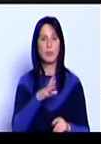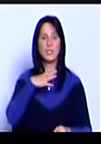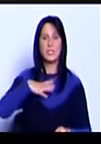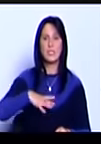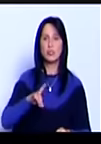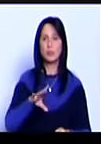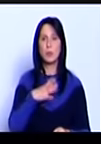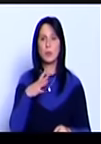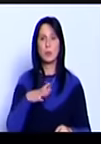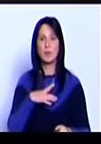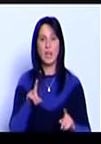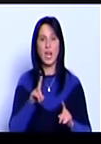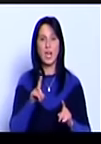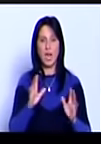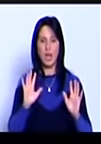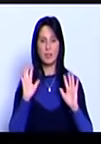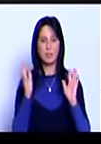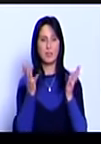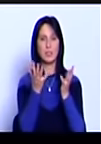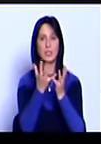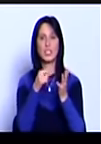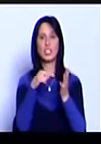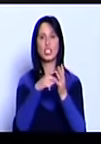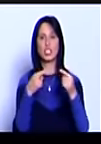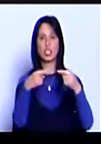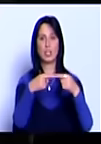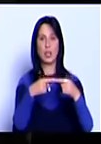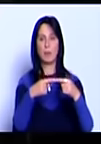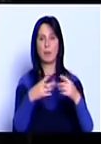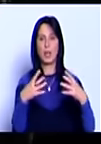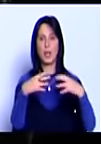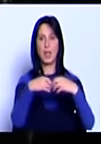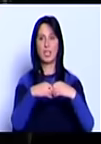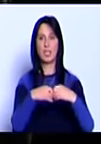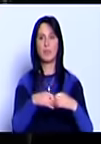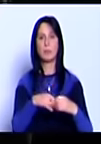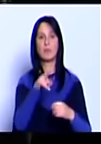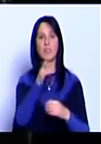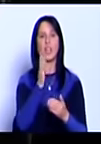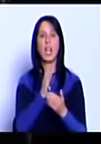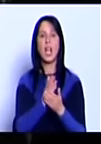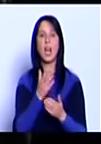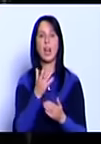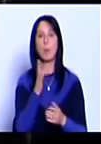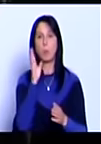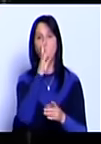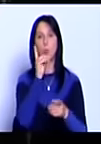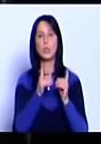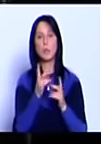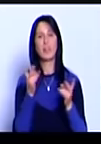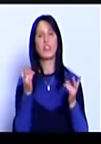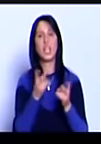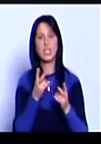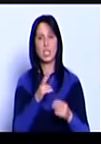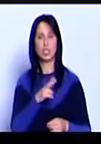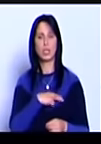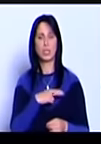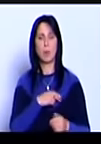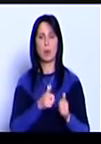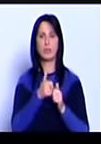გადაუტანია რაღაცა, სადღაც ჩეხების წერტილები შეიძლება მოგცეს. ამიტომ განსხვავებულობა ბუნებრივია, საჭიროა კი